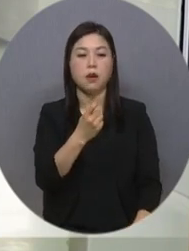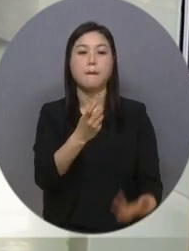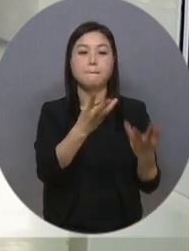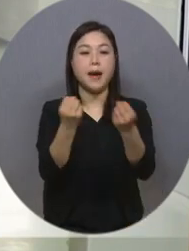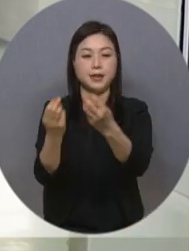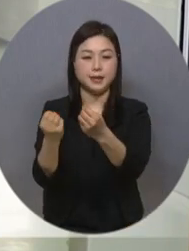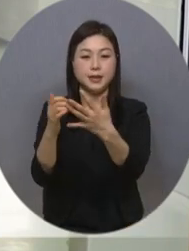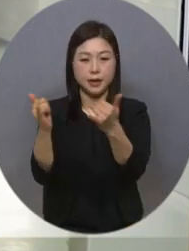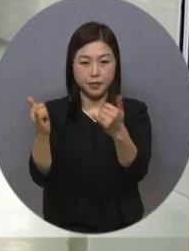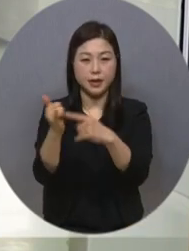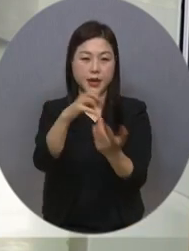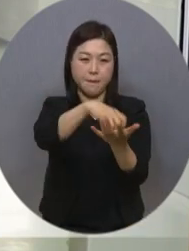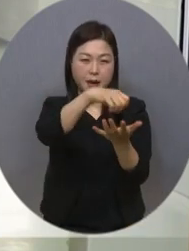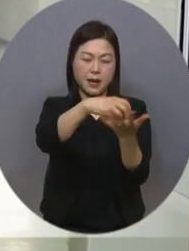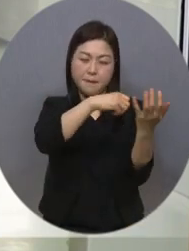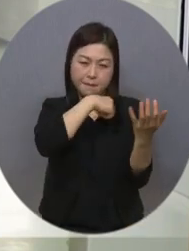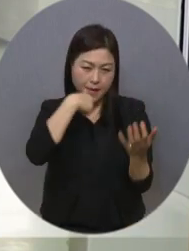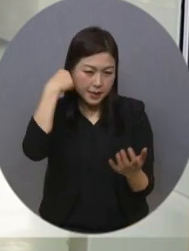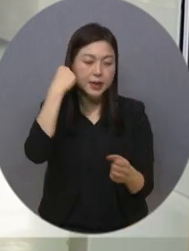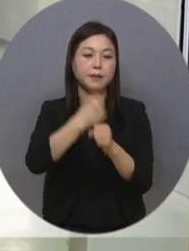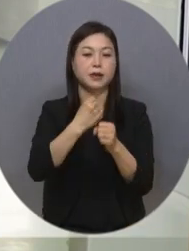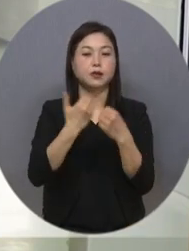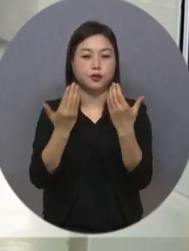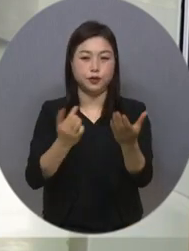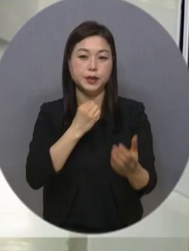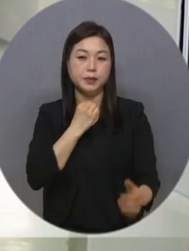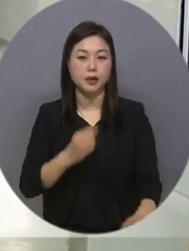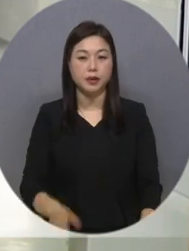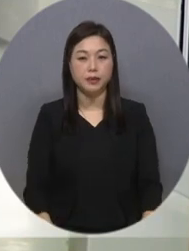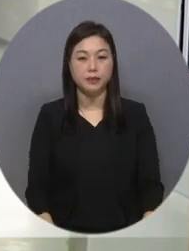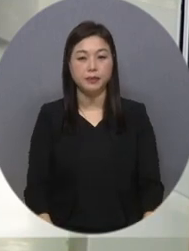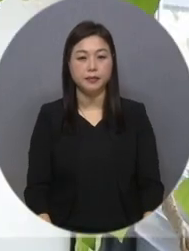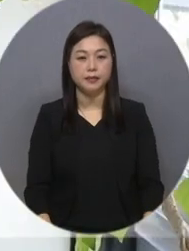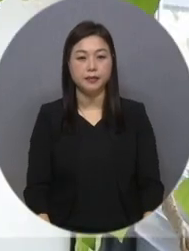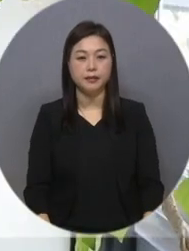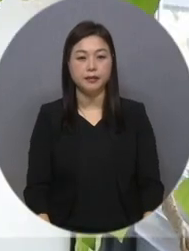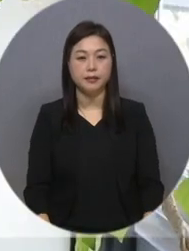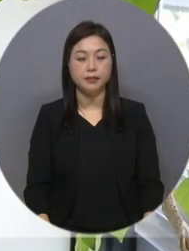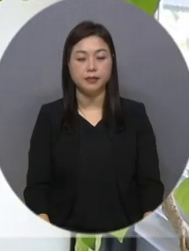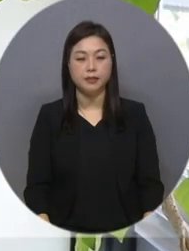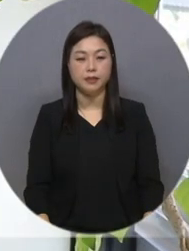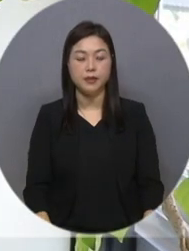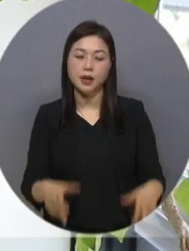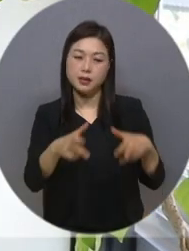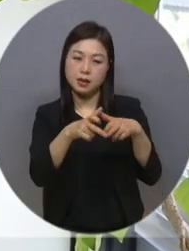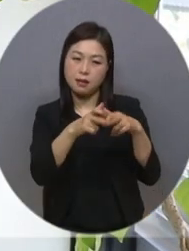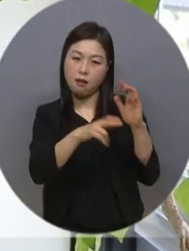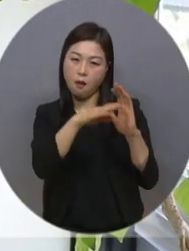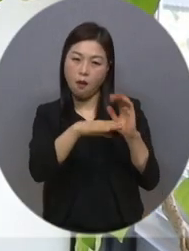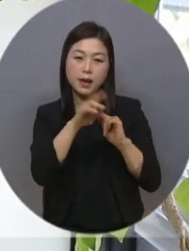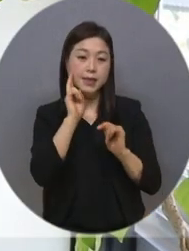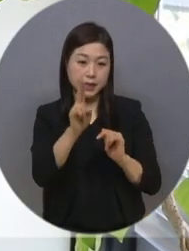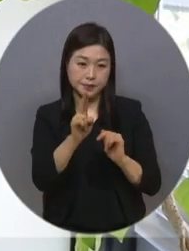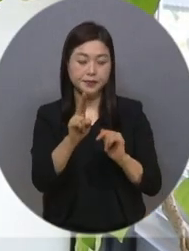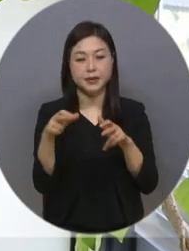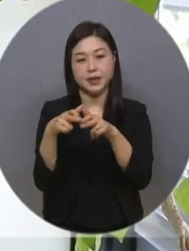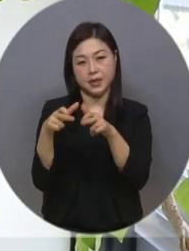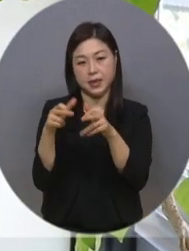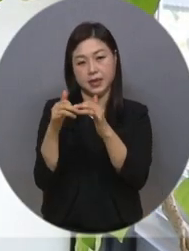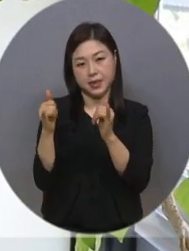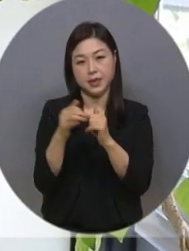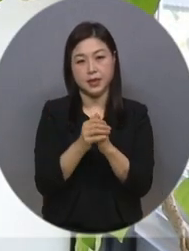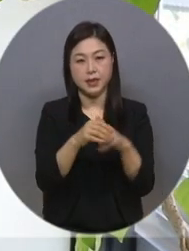사람들에게 더 많은 빵을 맛있게 제공해드리고 싶어요. 장애 정도가 심한 장애인분들은